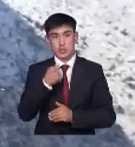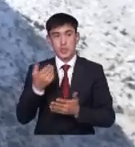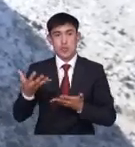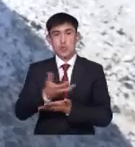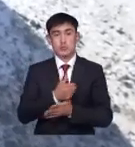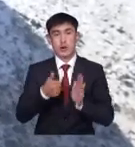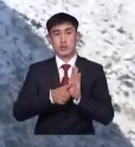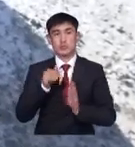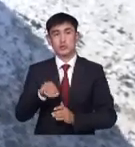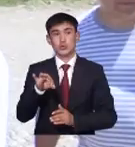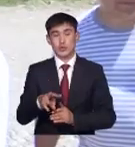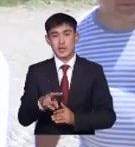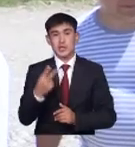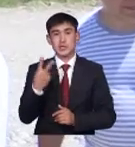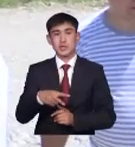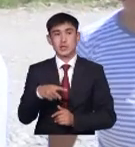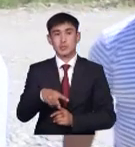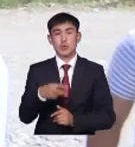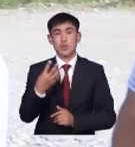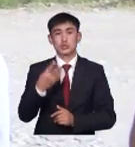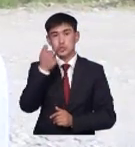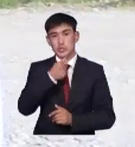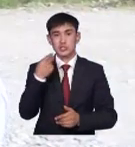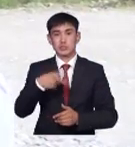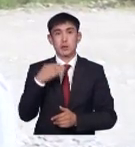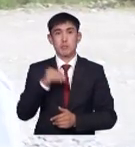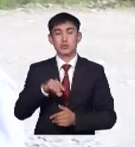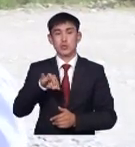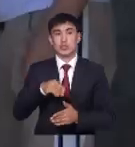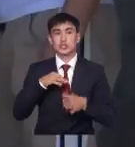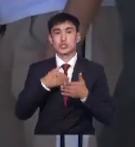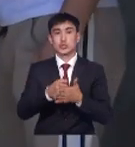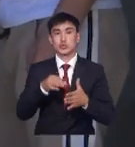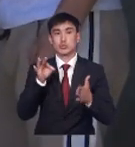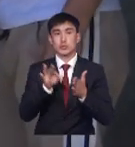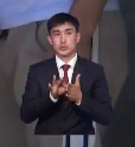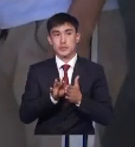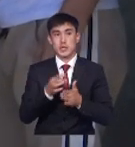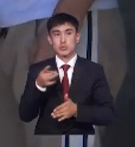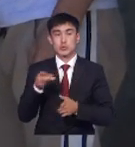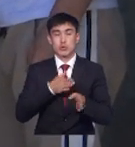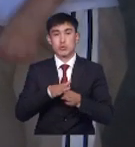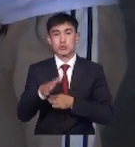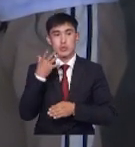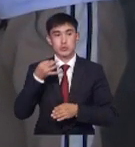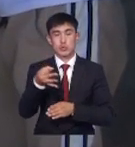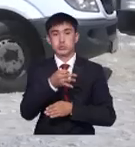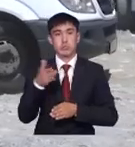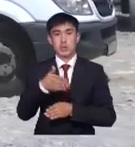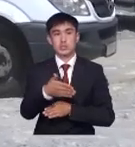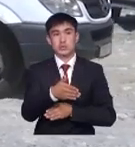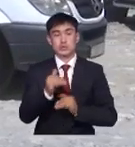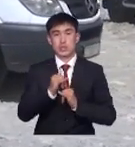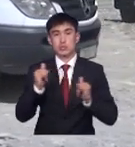көлемі 6000 тонна болса, 2030 жылға дейін 20000 тоннаға дейін жеткізу көзделіп отыр. Республика бойынша Алматы облысы балық